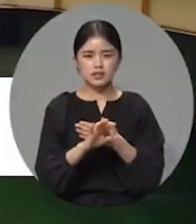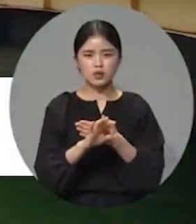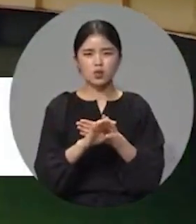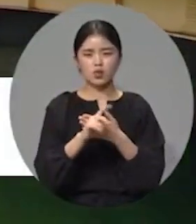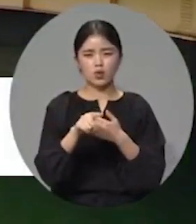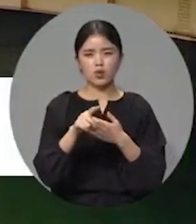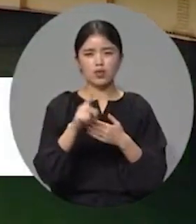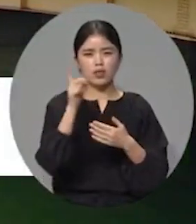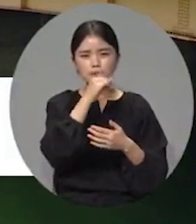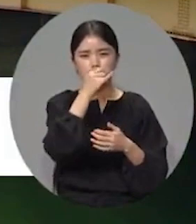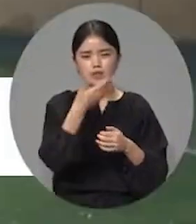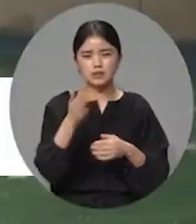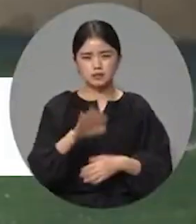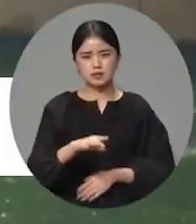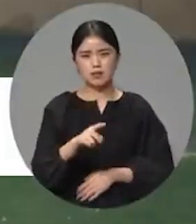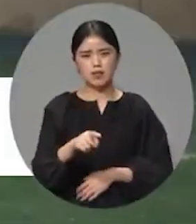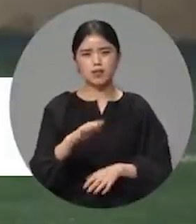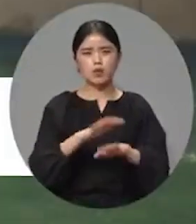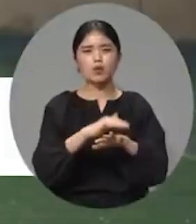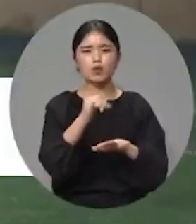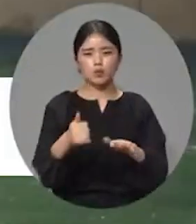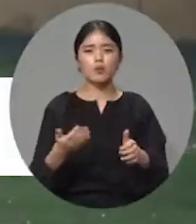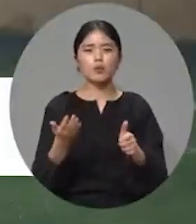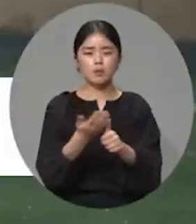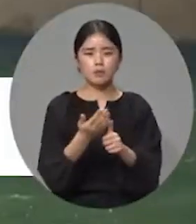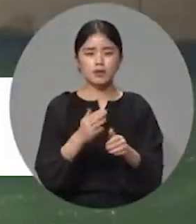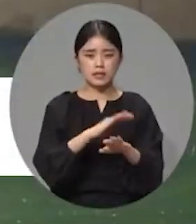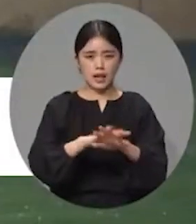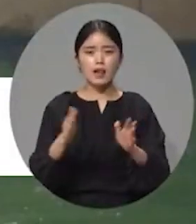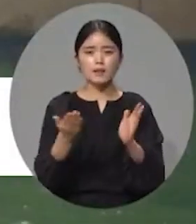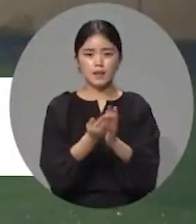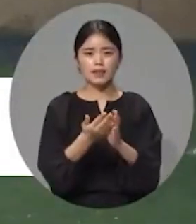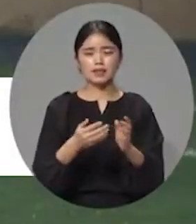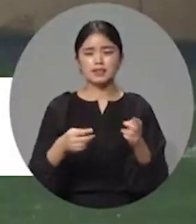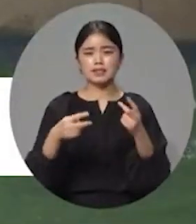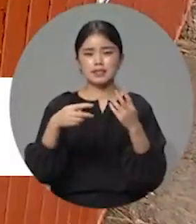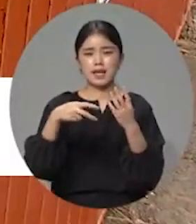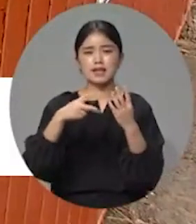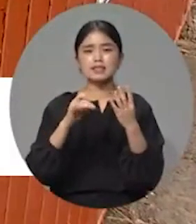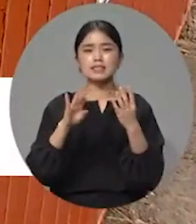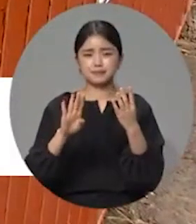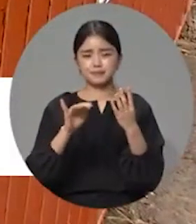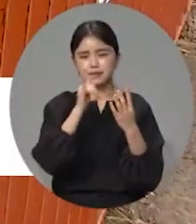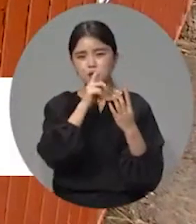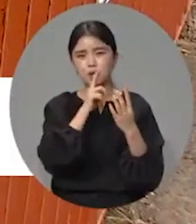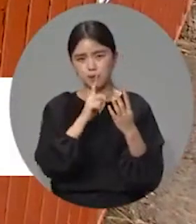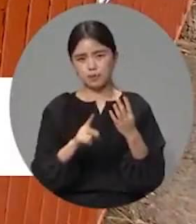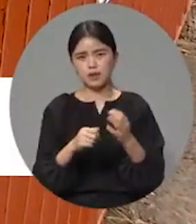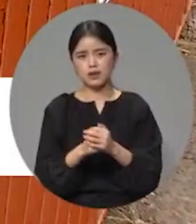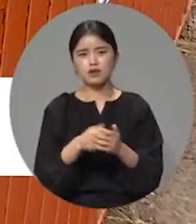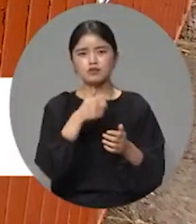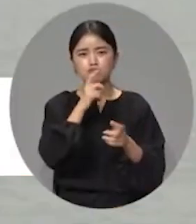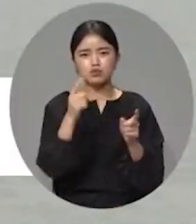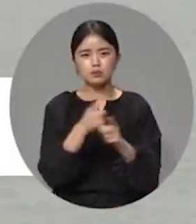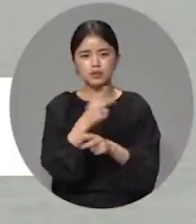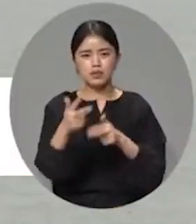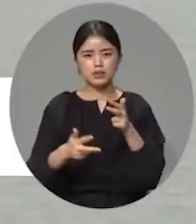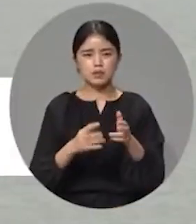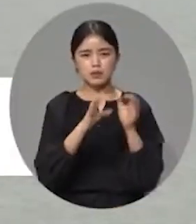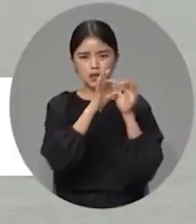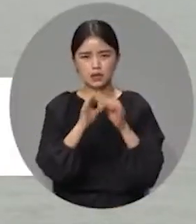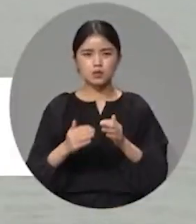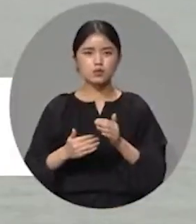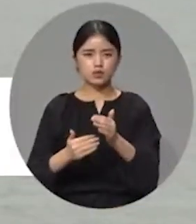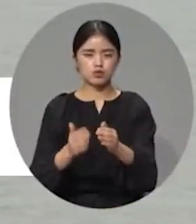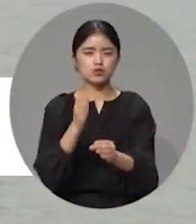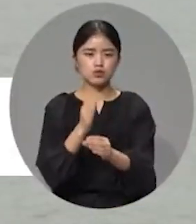있지만 수질은 농업용수에 적합한 4등급을 유지하고 있다며 반박했습니다. 또 수질 개선 사업이 지속적으로